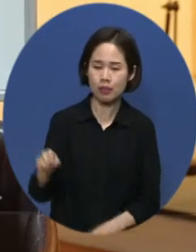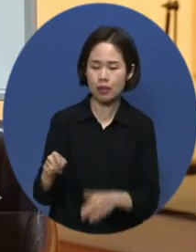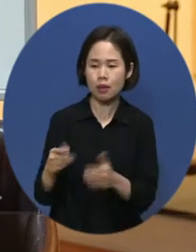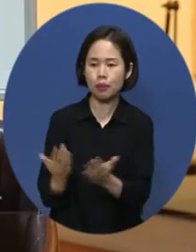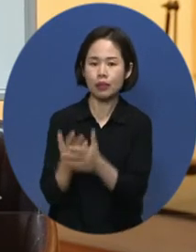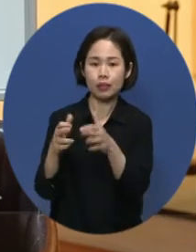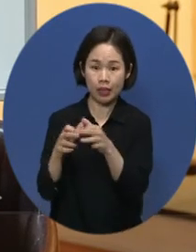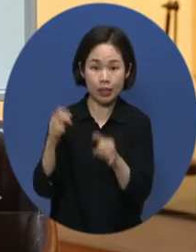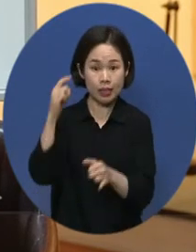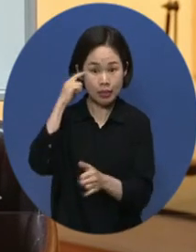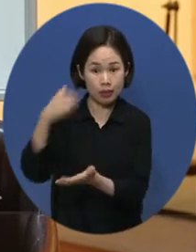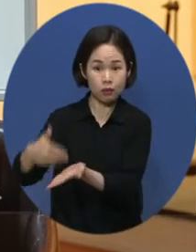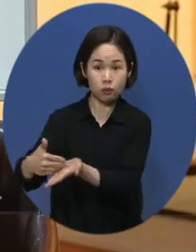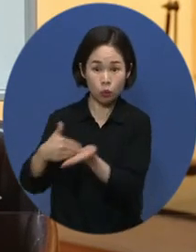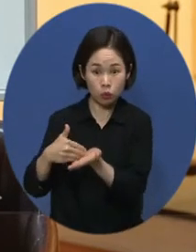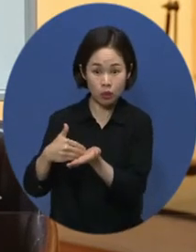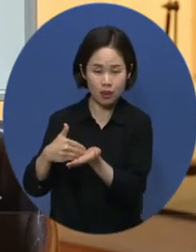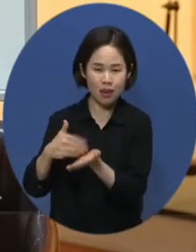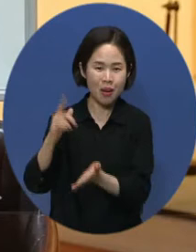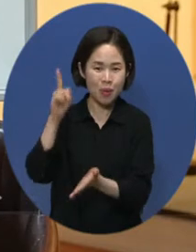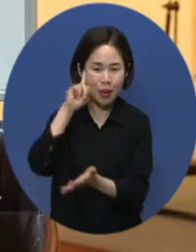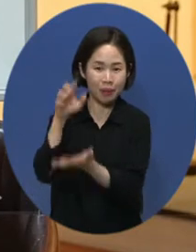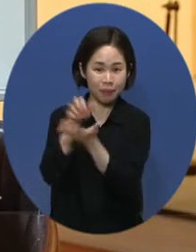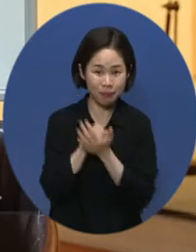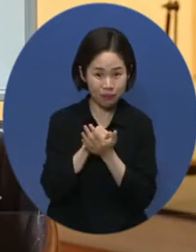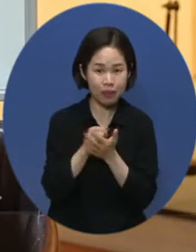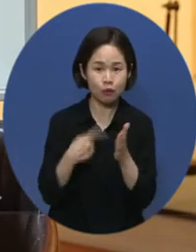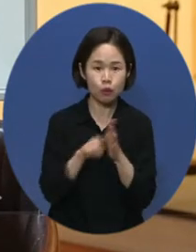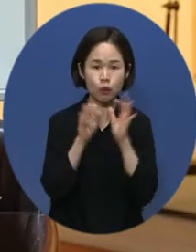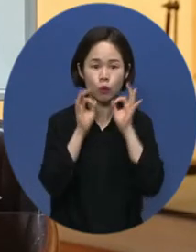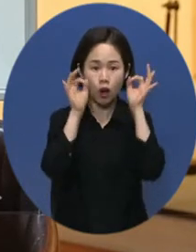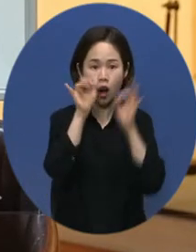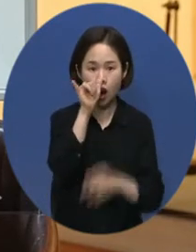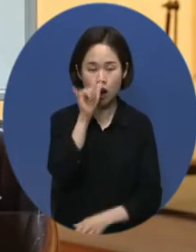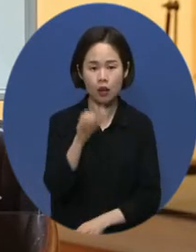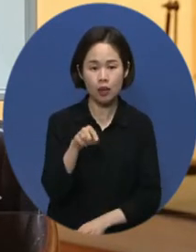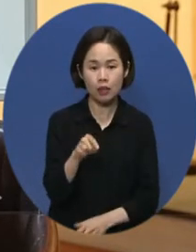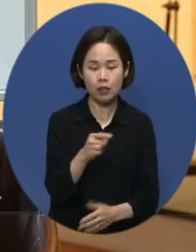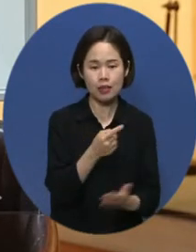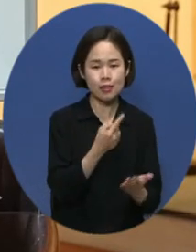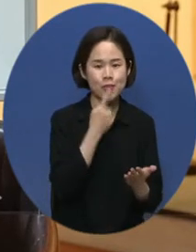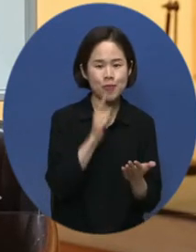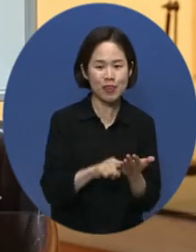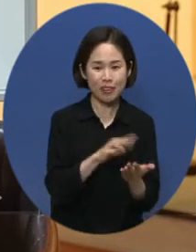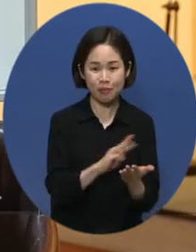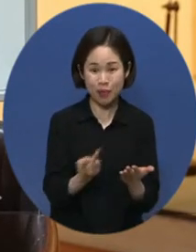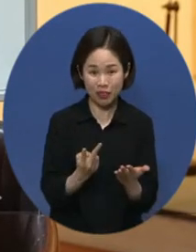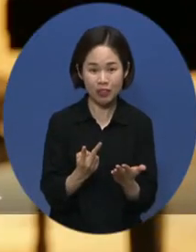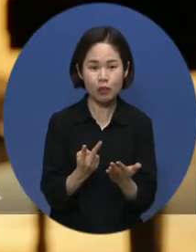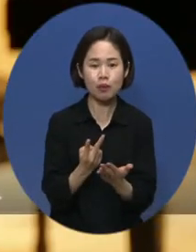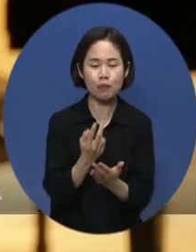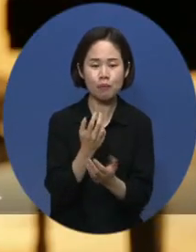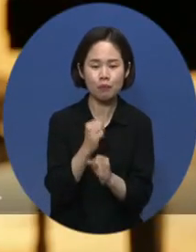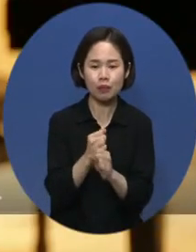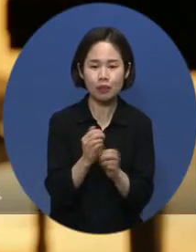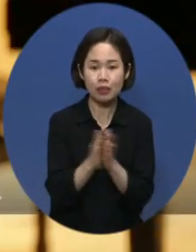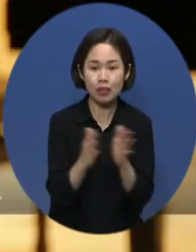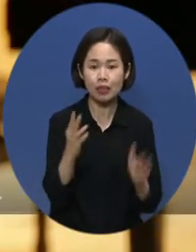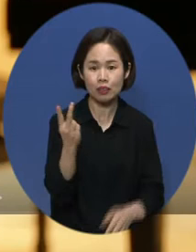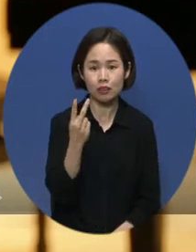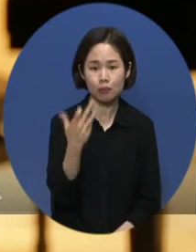노력하죠. 그리고 이제 사실 저희가 2018년도부터 이제 이 자료를 만들기 시작했는데, 굉장히